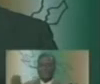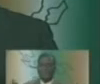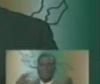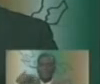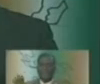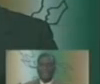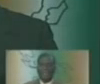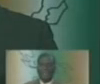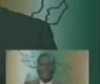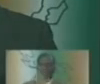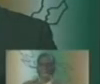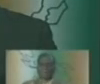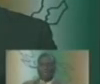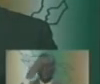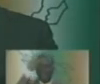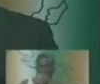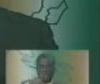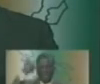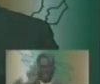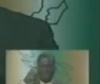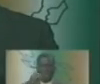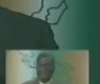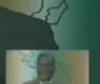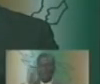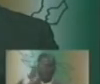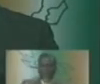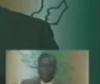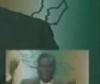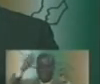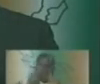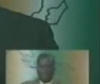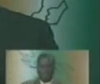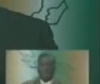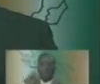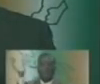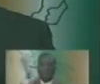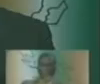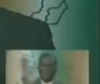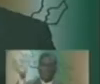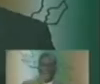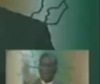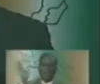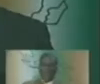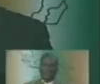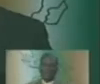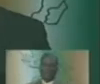est terminé. La Côte d'Ivoire est belle et mérite de le rester. Au revoir.